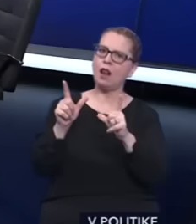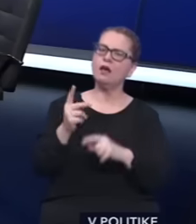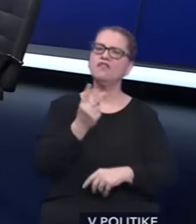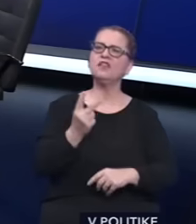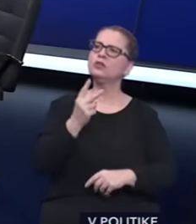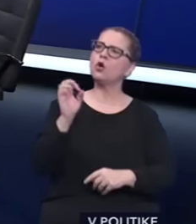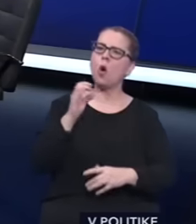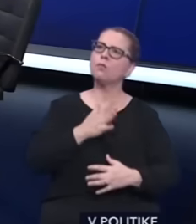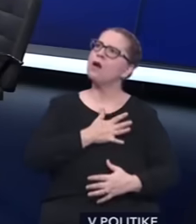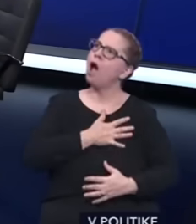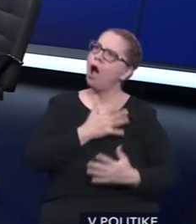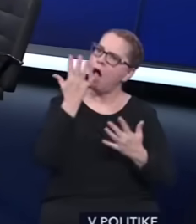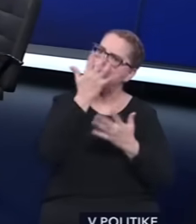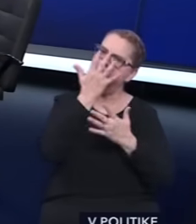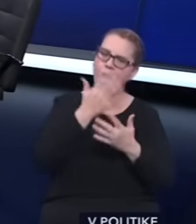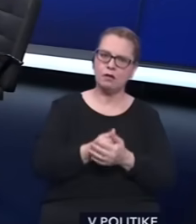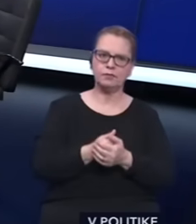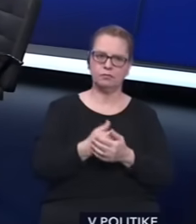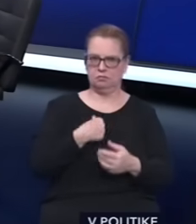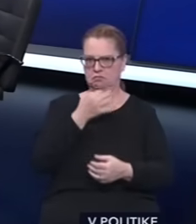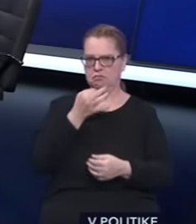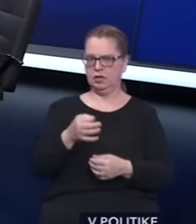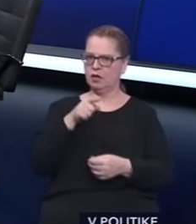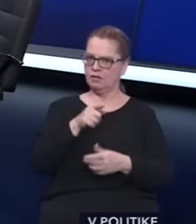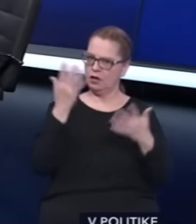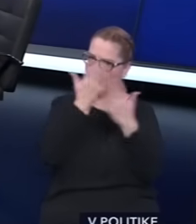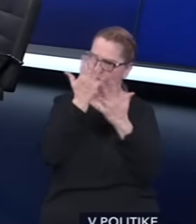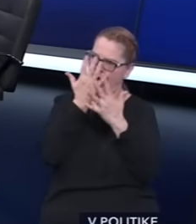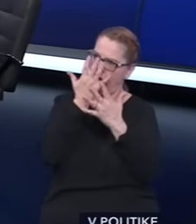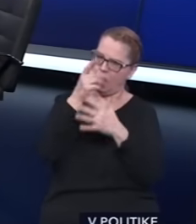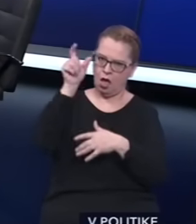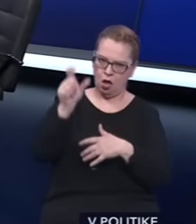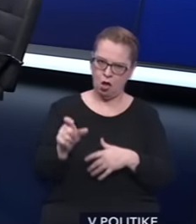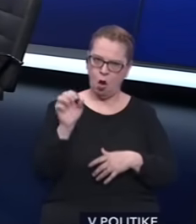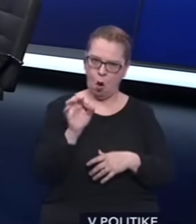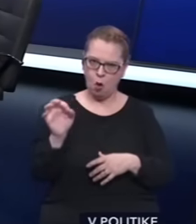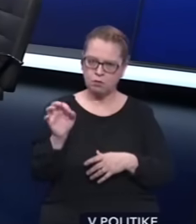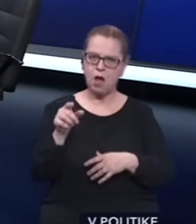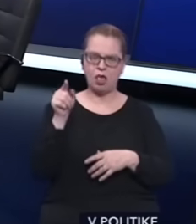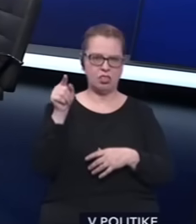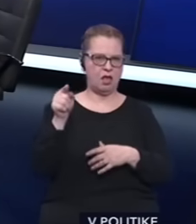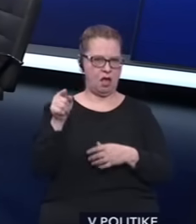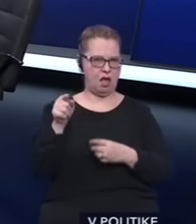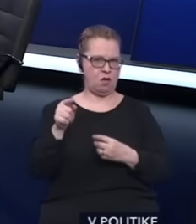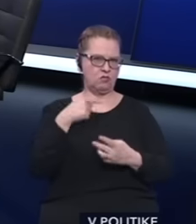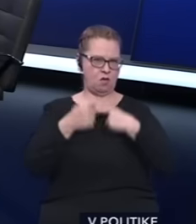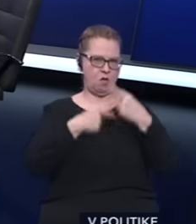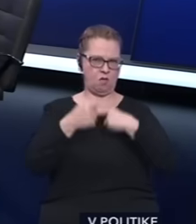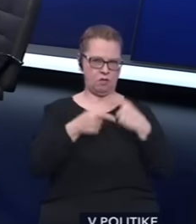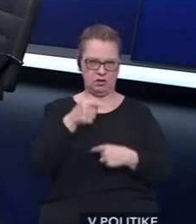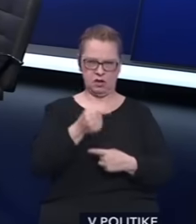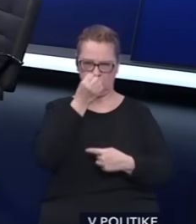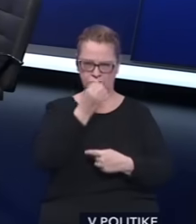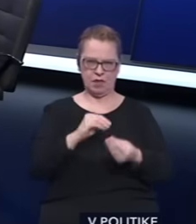Orbánovi. Preto sa pýtam, ako môžete niekoho obdivovať, kto spochybňuje, ak teda povedal to, čo povedal, existenciu tejto